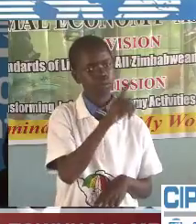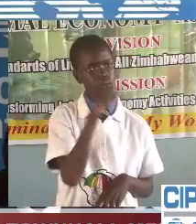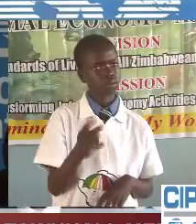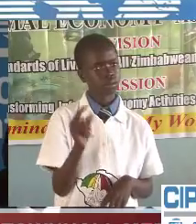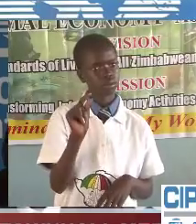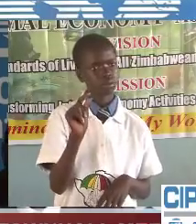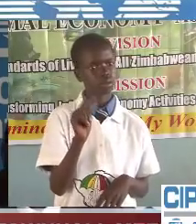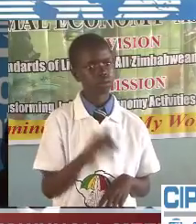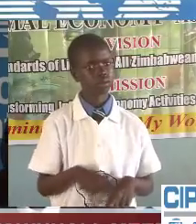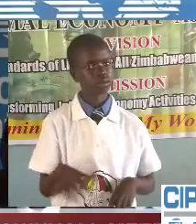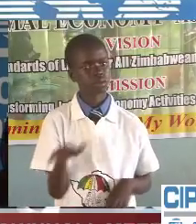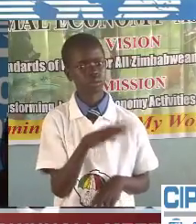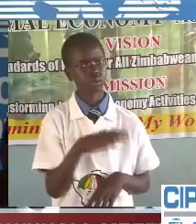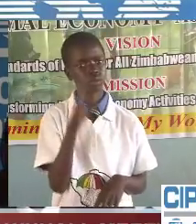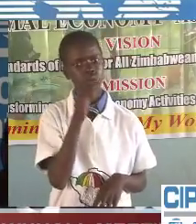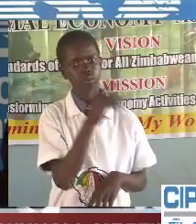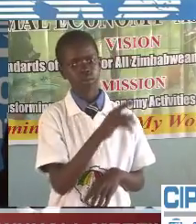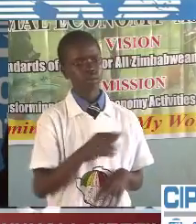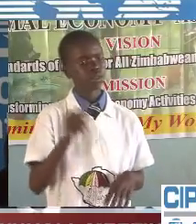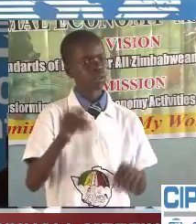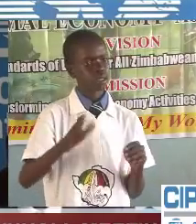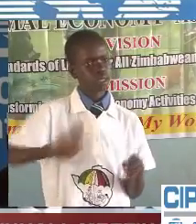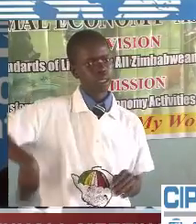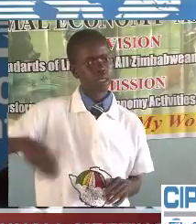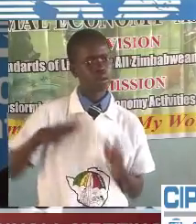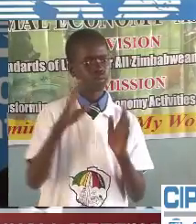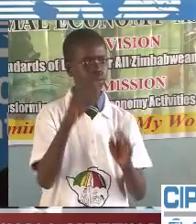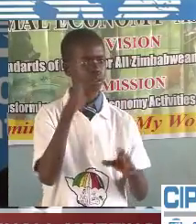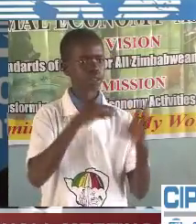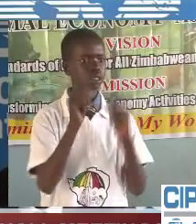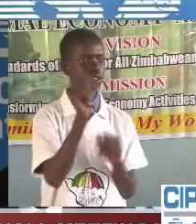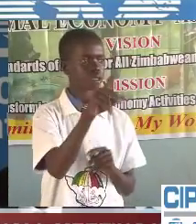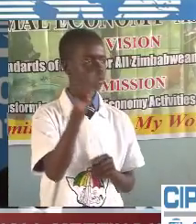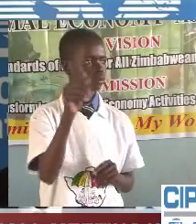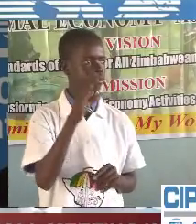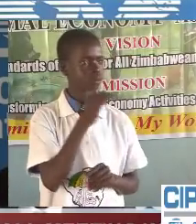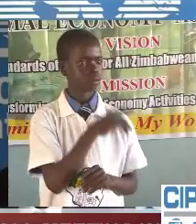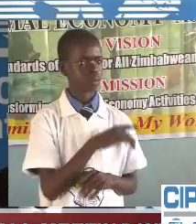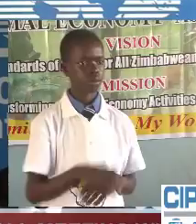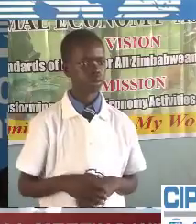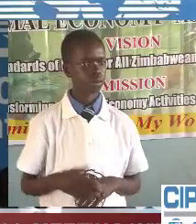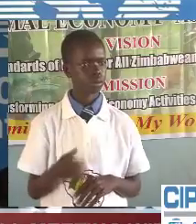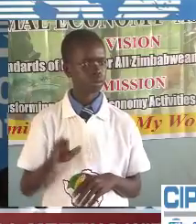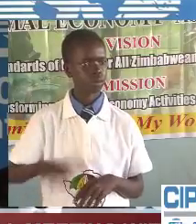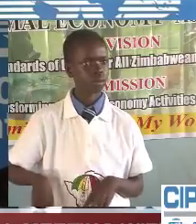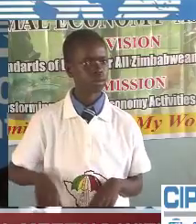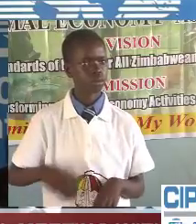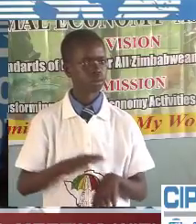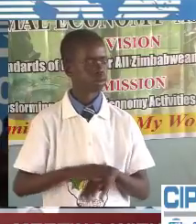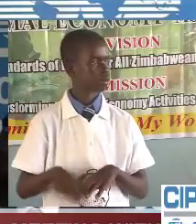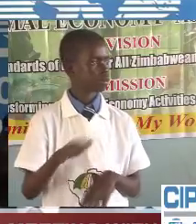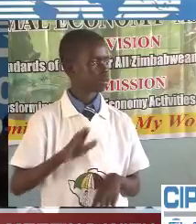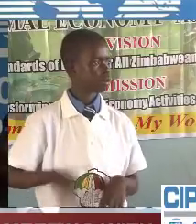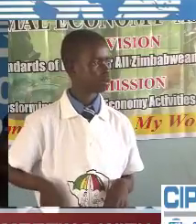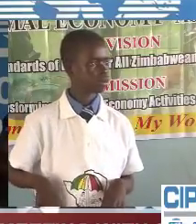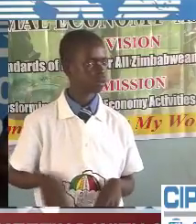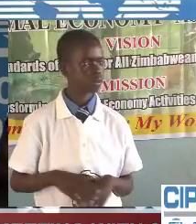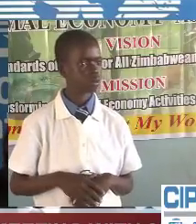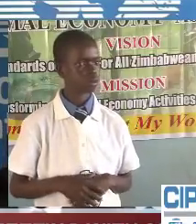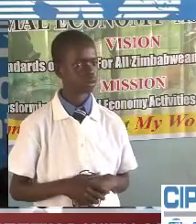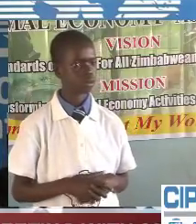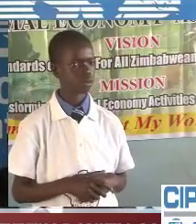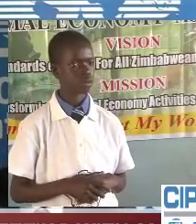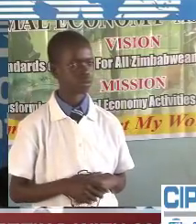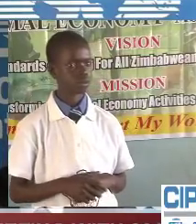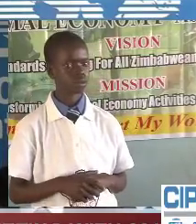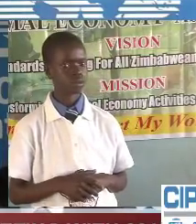kuna aspiring MP wedu weMasvingo Urban vanova ivo vaMichael Taderera vakasumudza